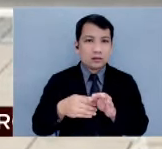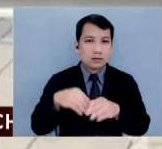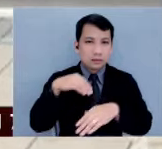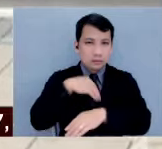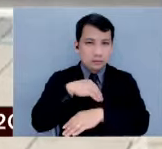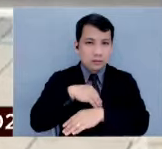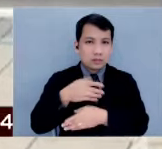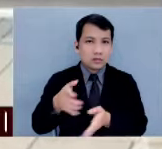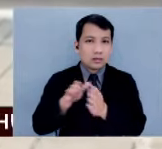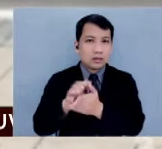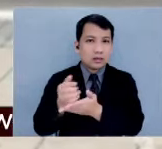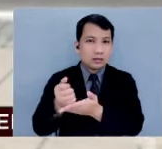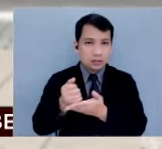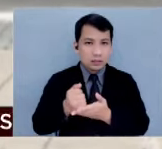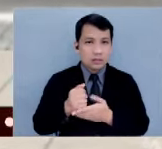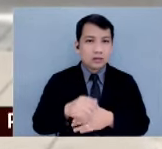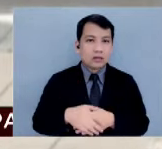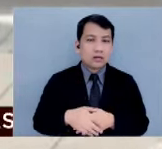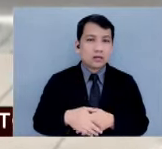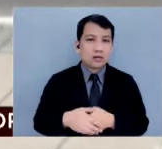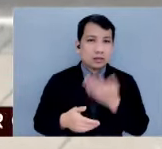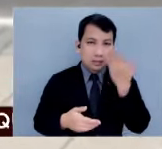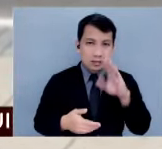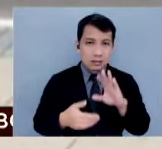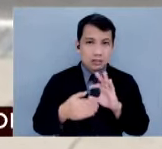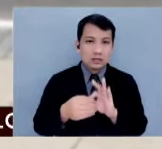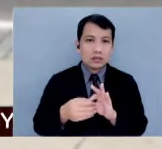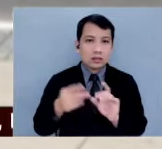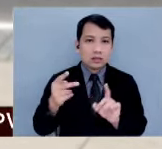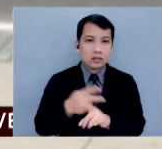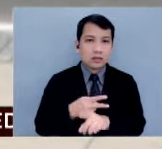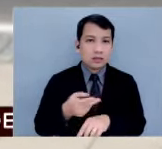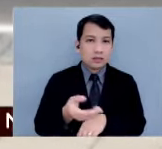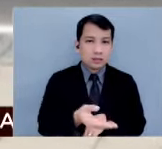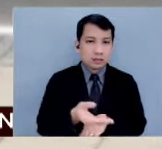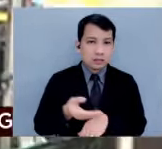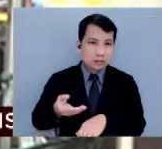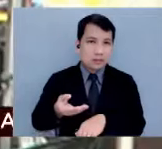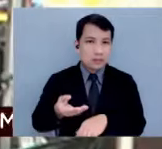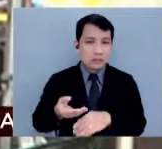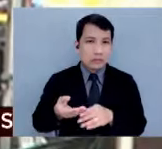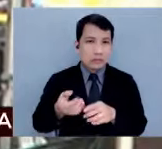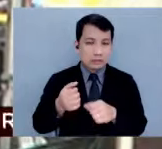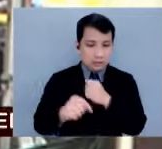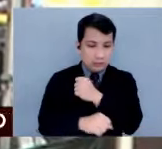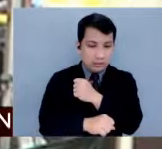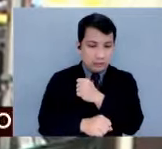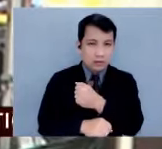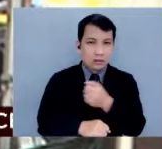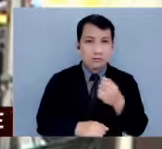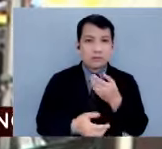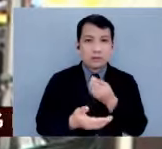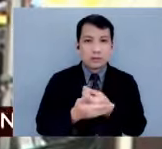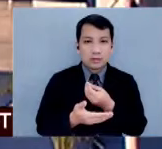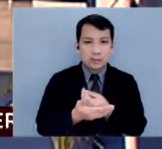ng tulong. Ang hindi alam ng biktima, nasalisihan na siya at natangay na ang kanyang